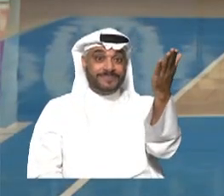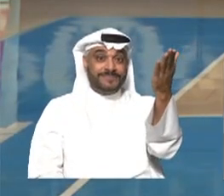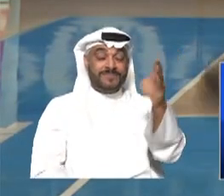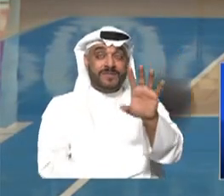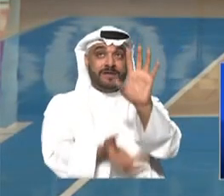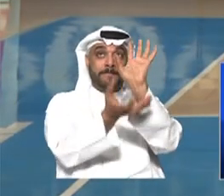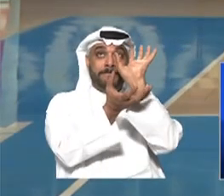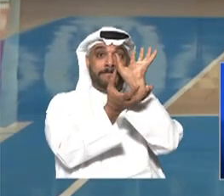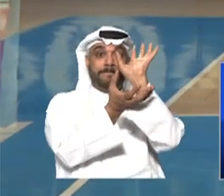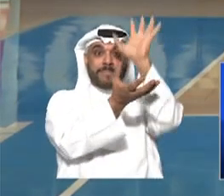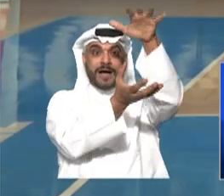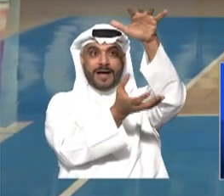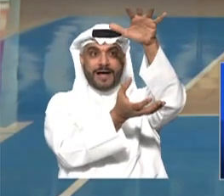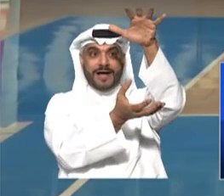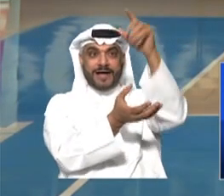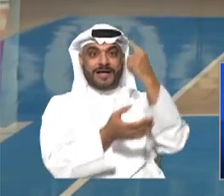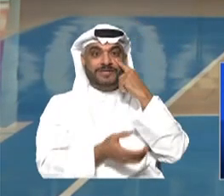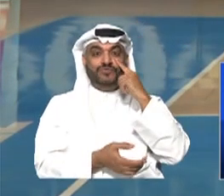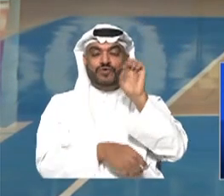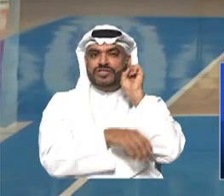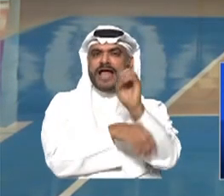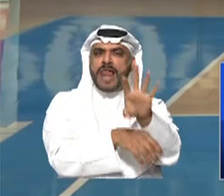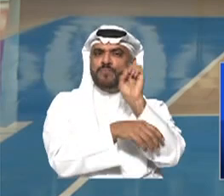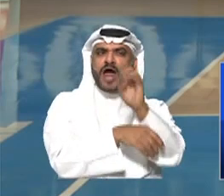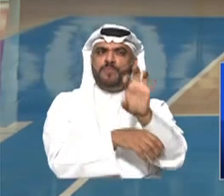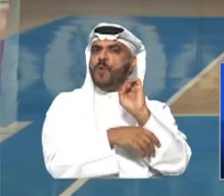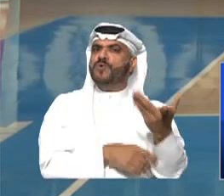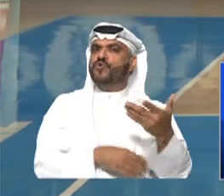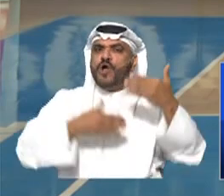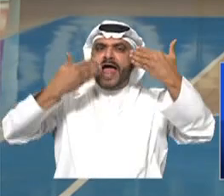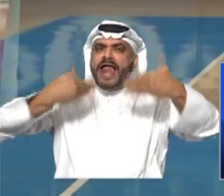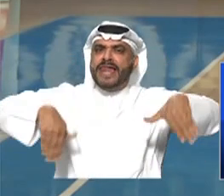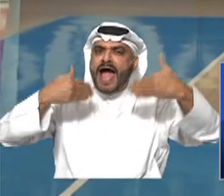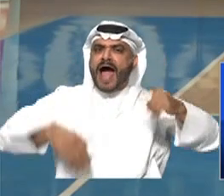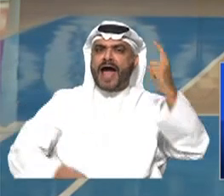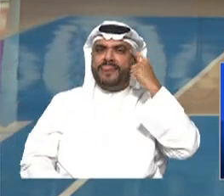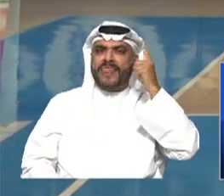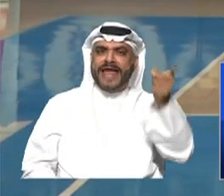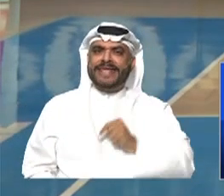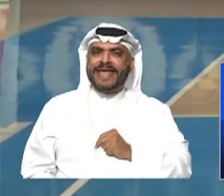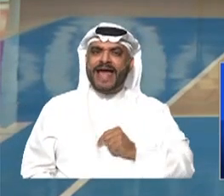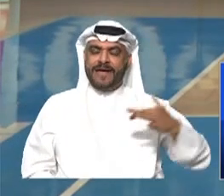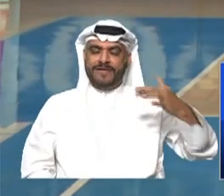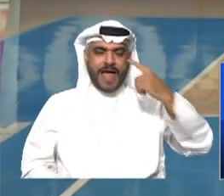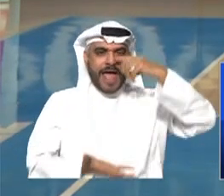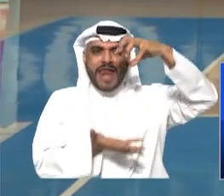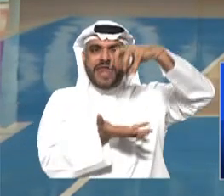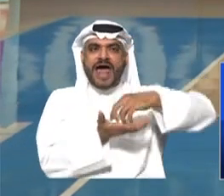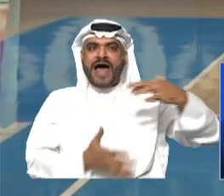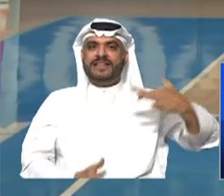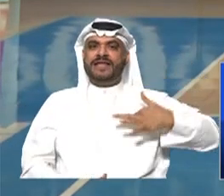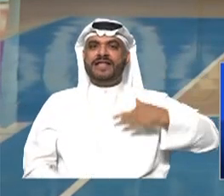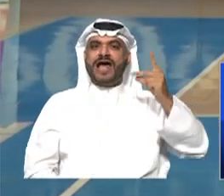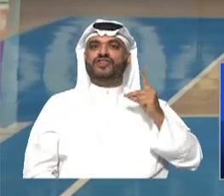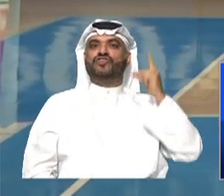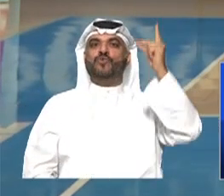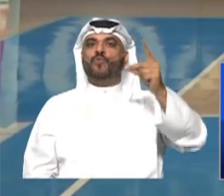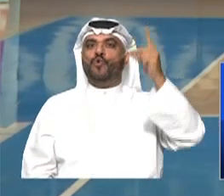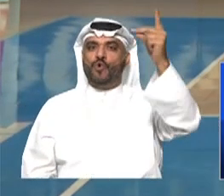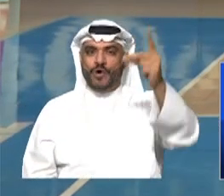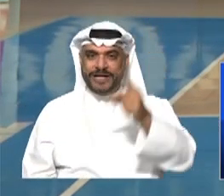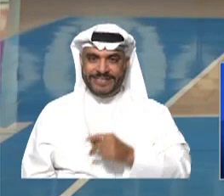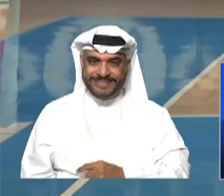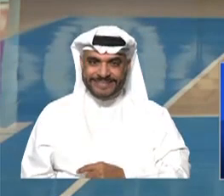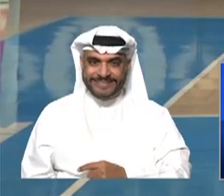اولى ورميه اخرى لكن الرميه الثالثه ستدخل الى